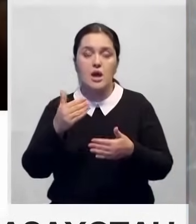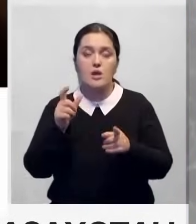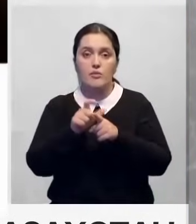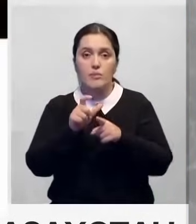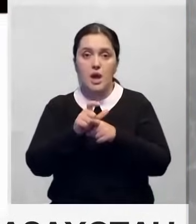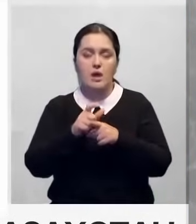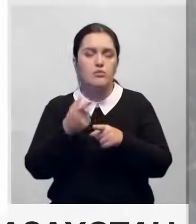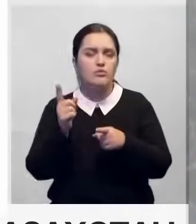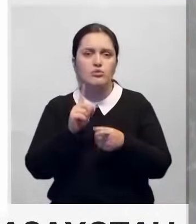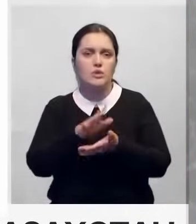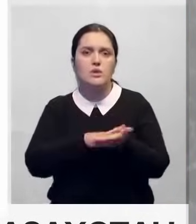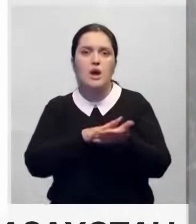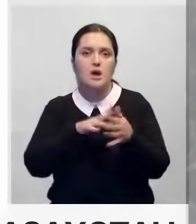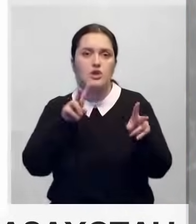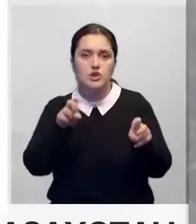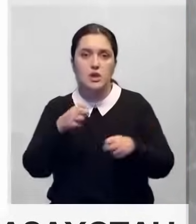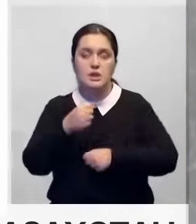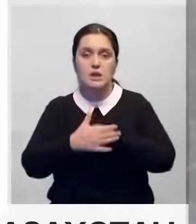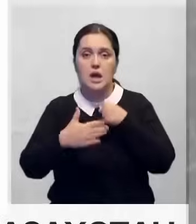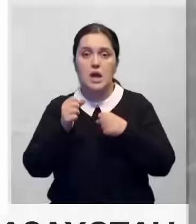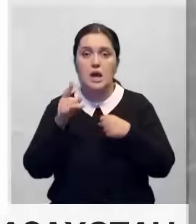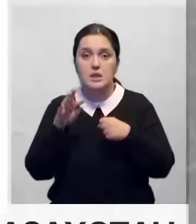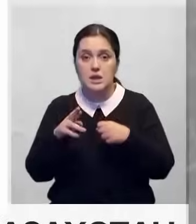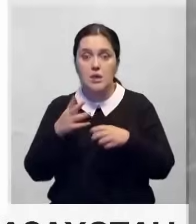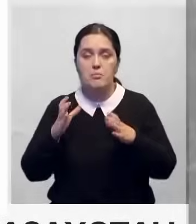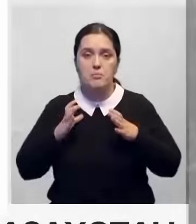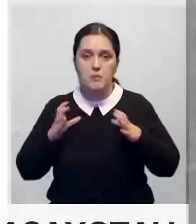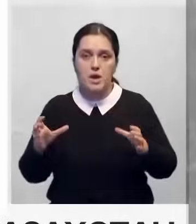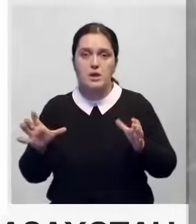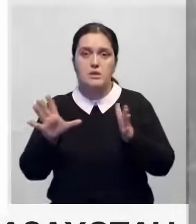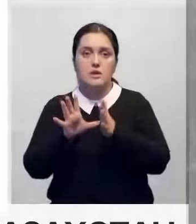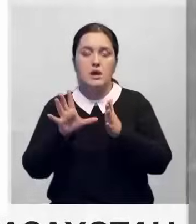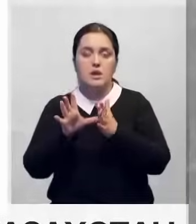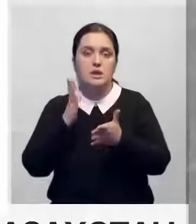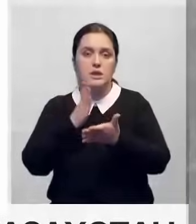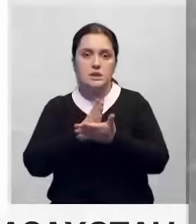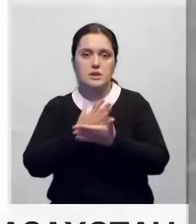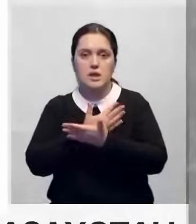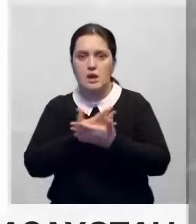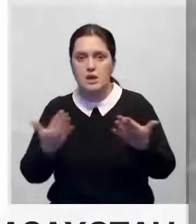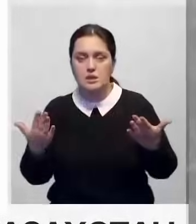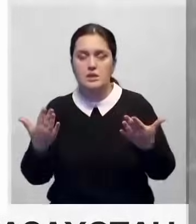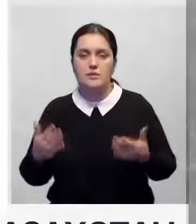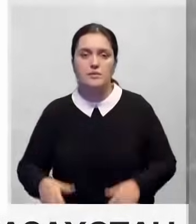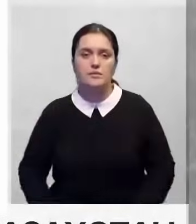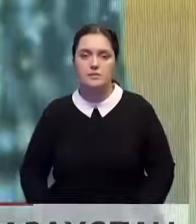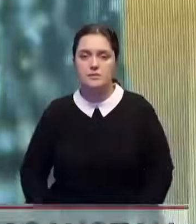Под словом «дальше» имеется в виду Центральная Азия. Регион богатый на энергоресурсы, подчеркивает автор.